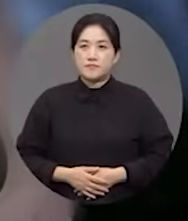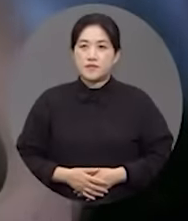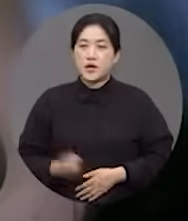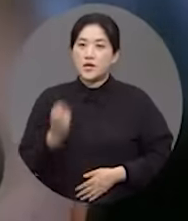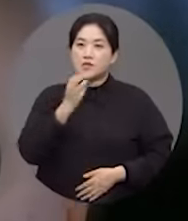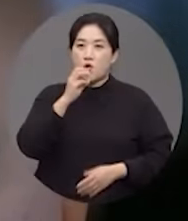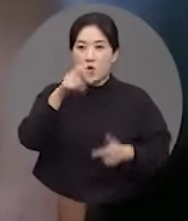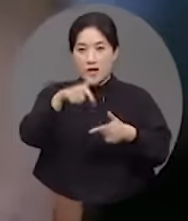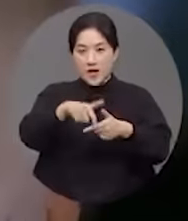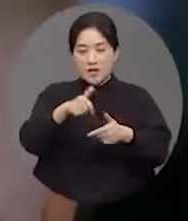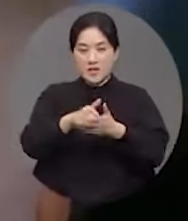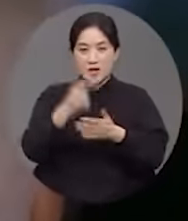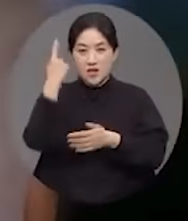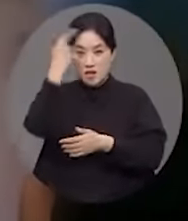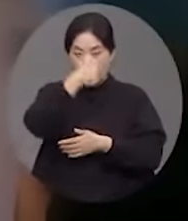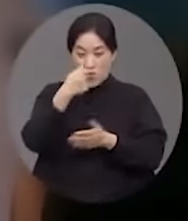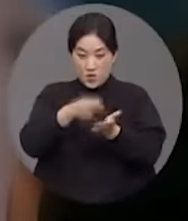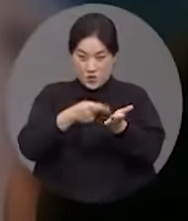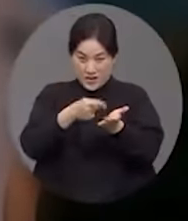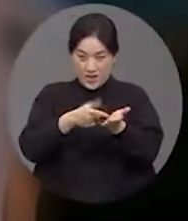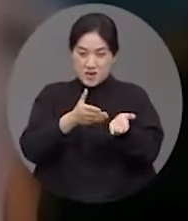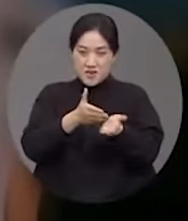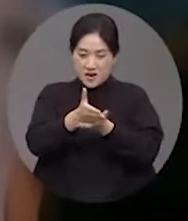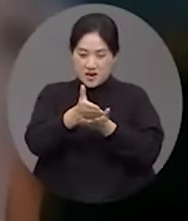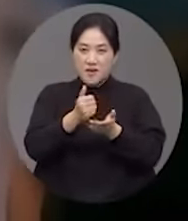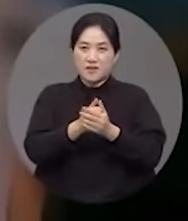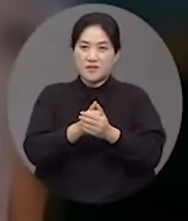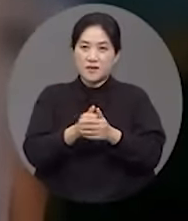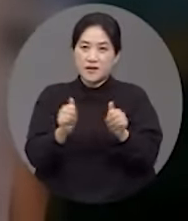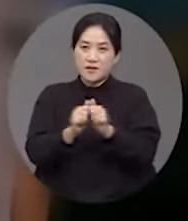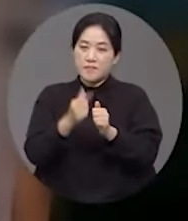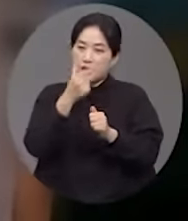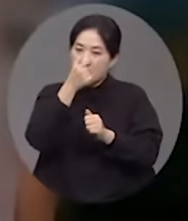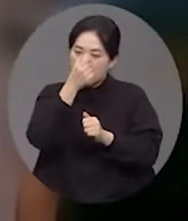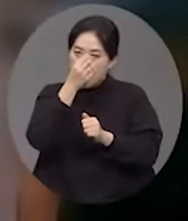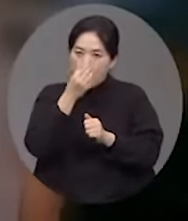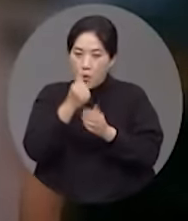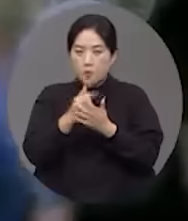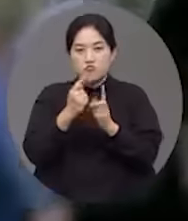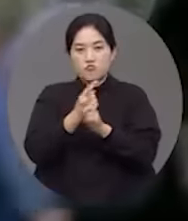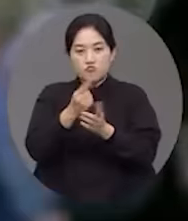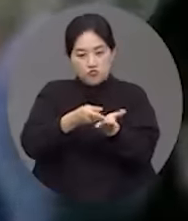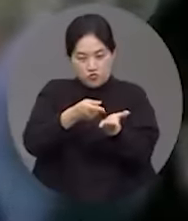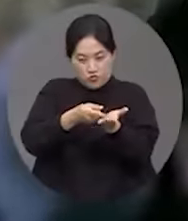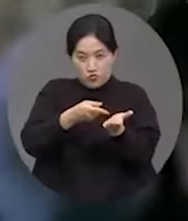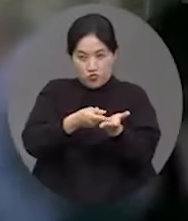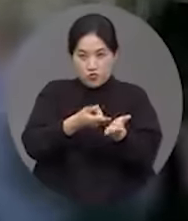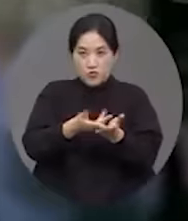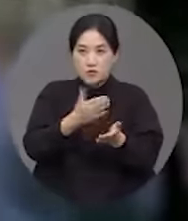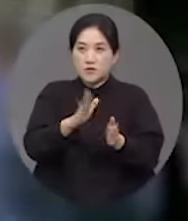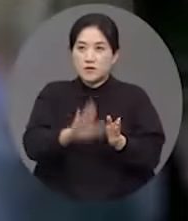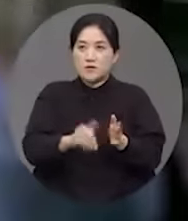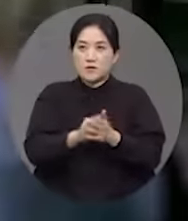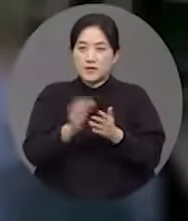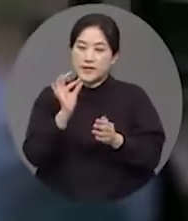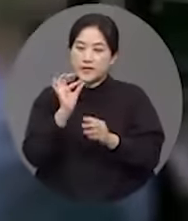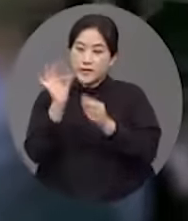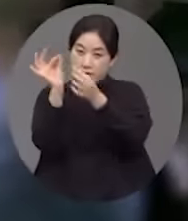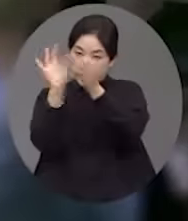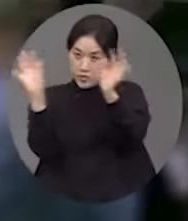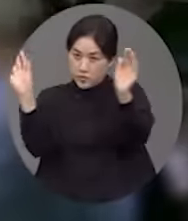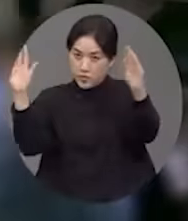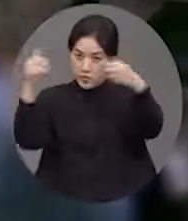서울 강남의 한 성형외과 수술실에서 한 남성이 코 수술을 받고 있습니다. 그런데 얇은 커튼이